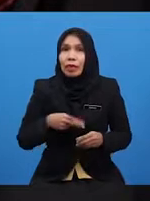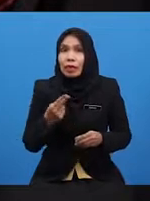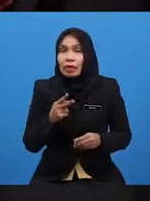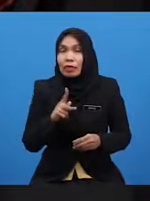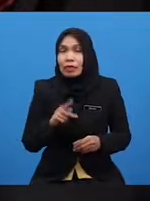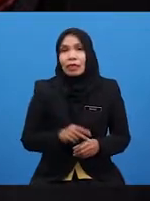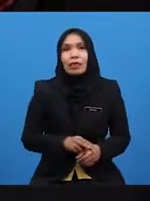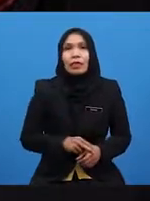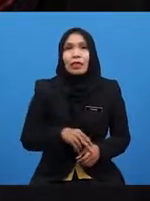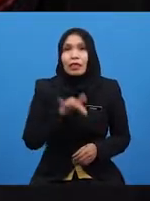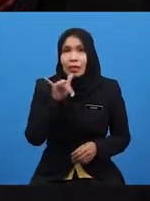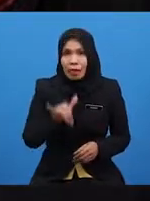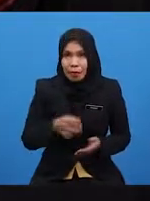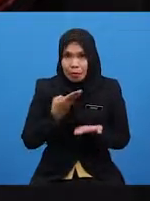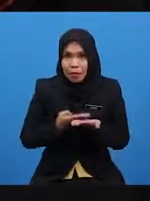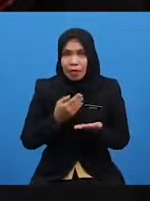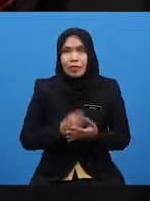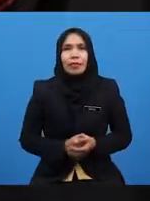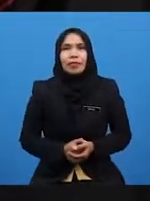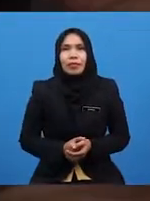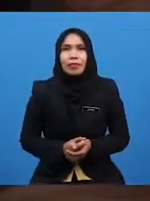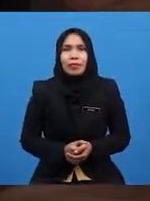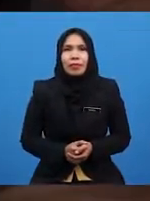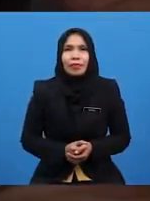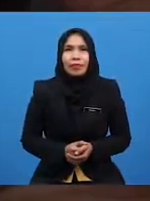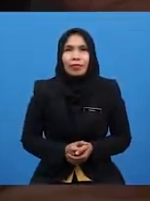dan tidak terlalu pekat.